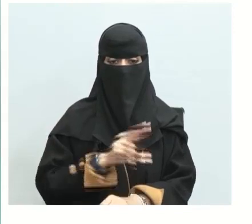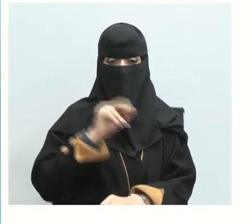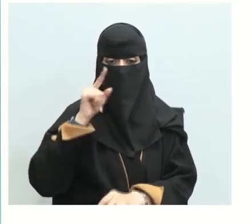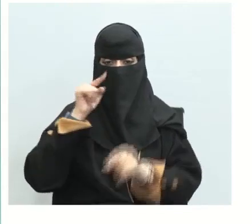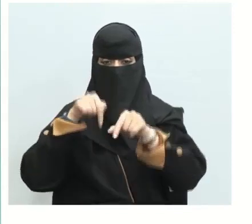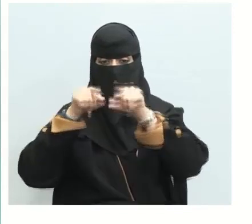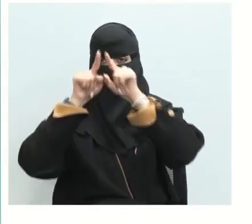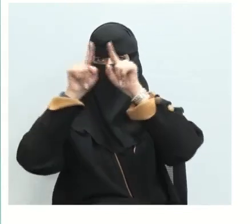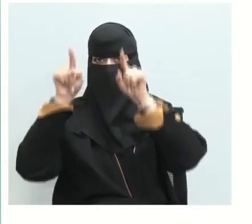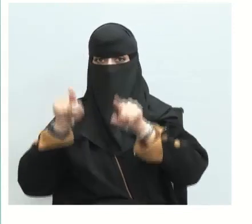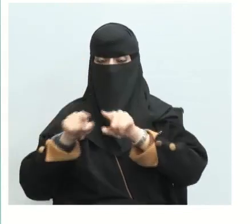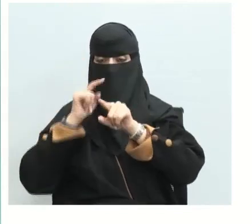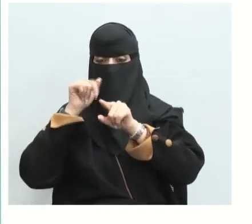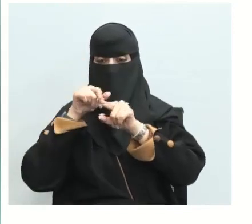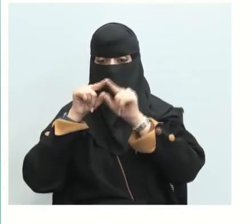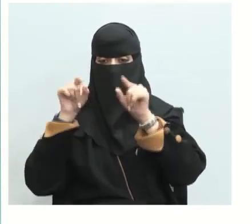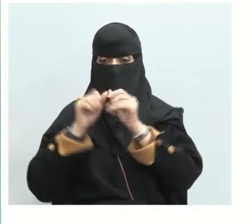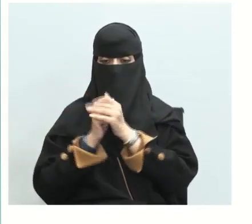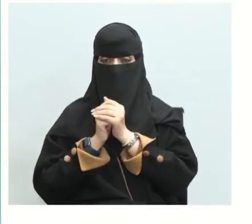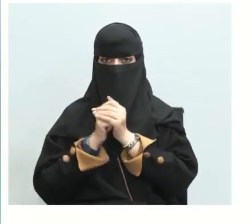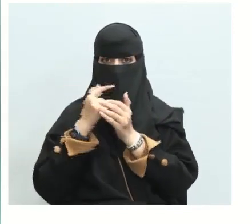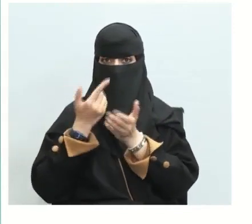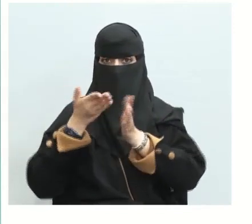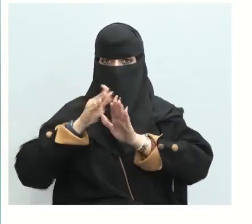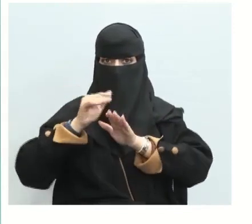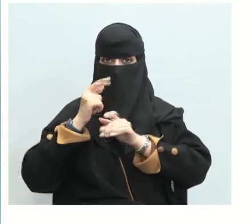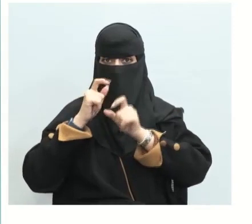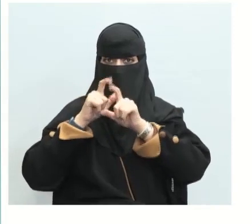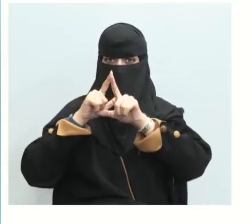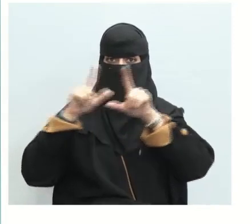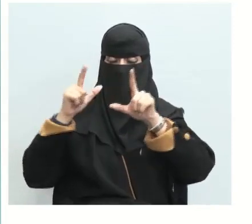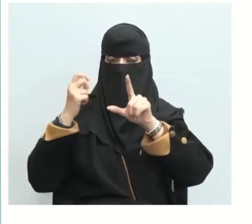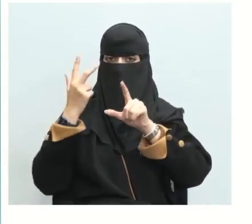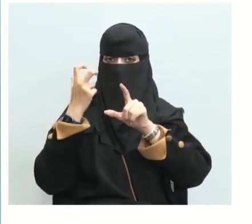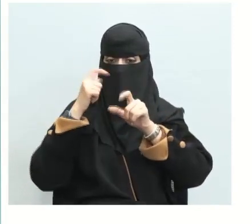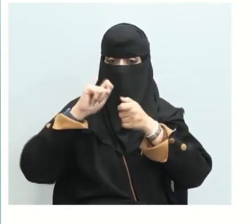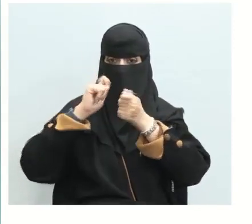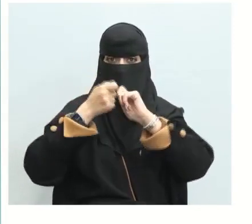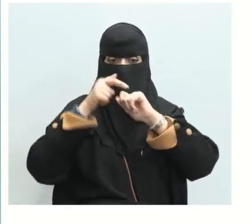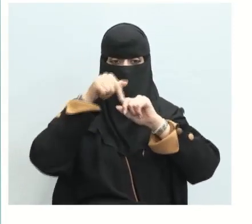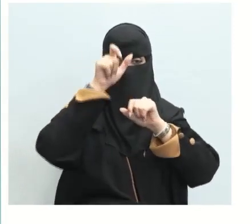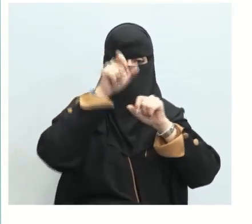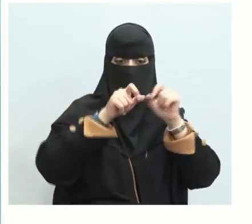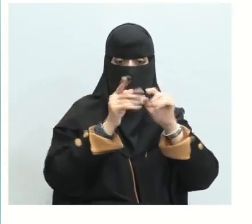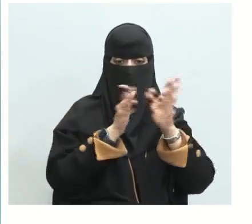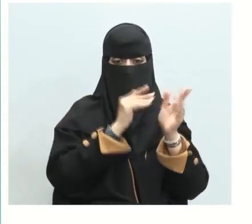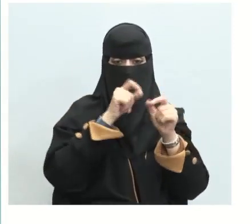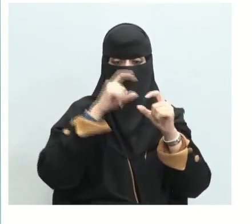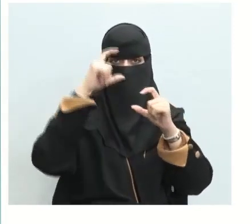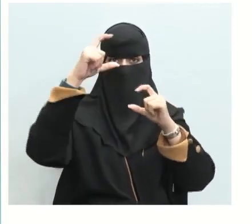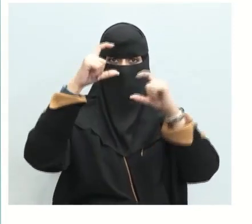لاحظ هنا عند عرض إطار أكبر من 800 بكسل يختلف حجمها أو تختلف حجم